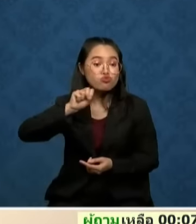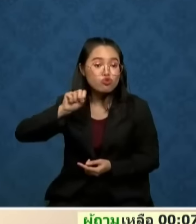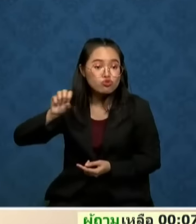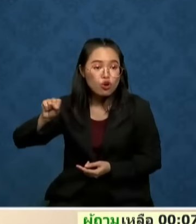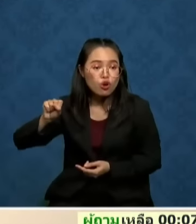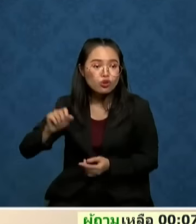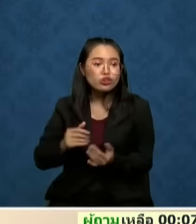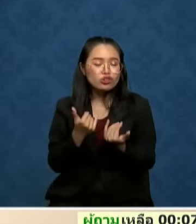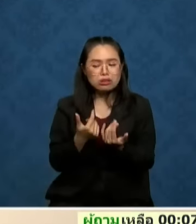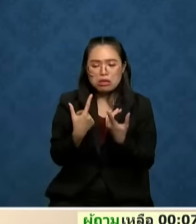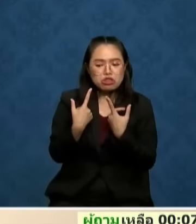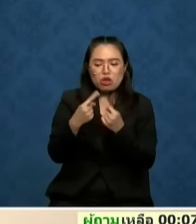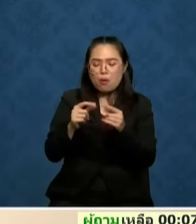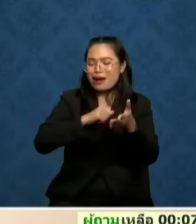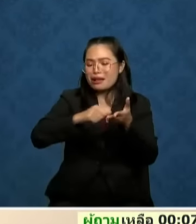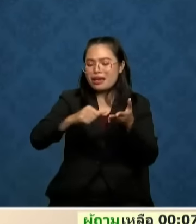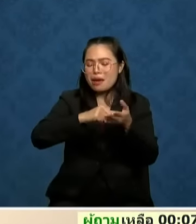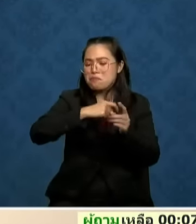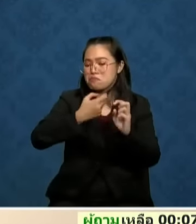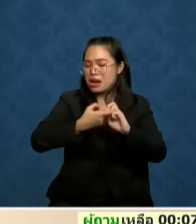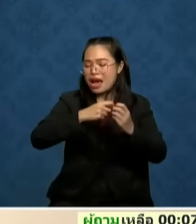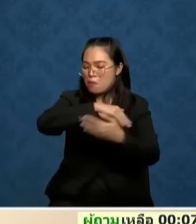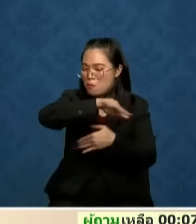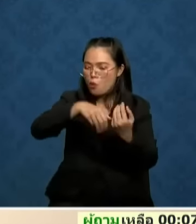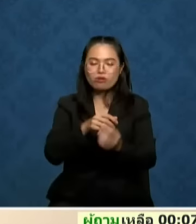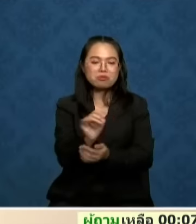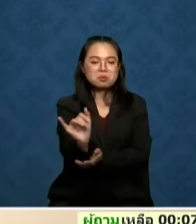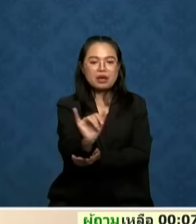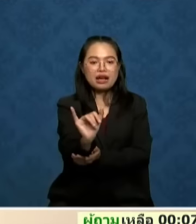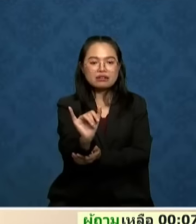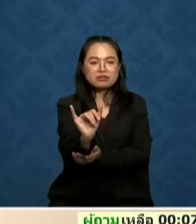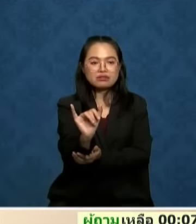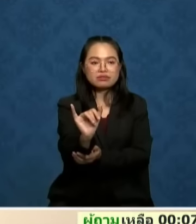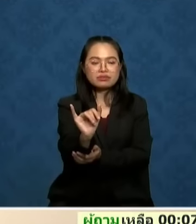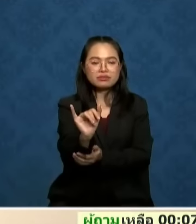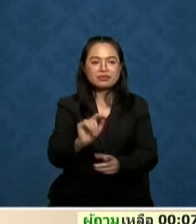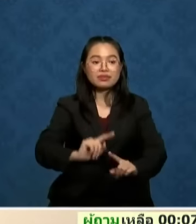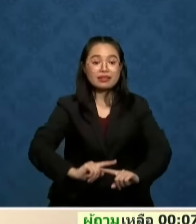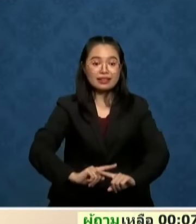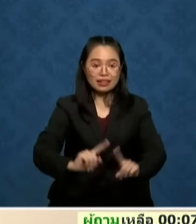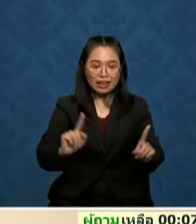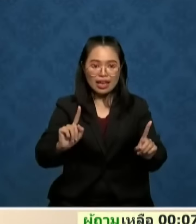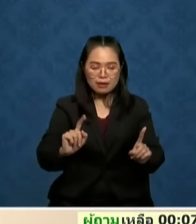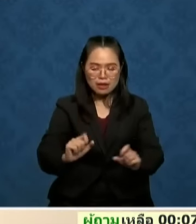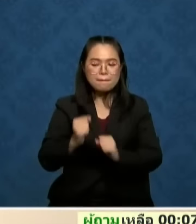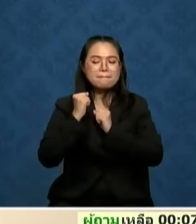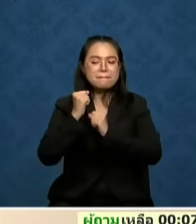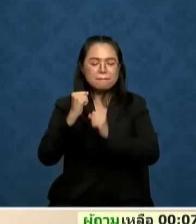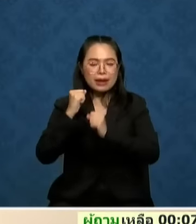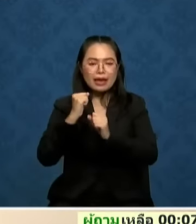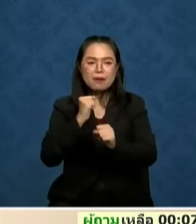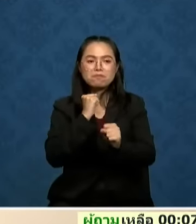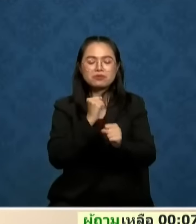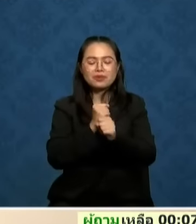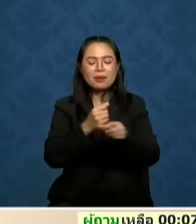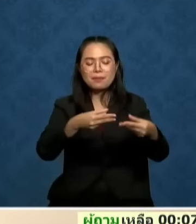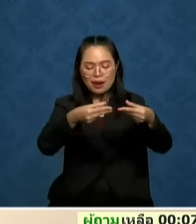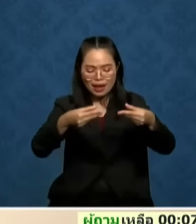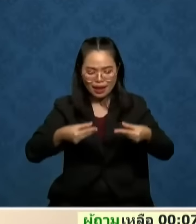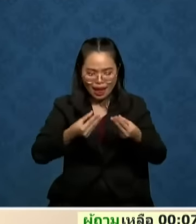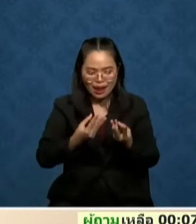ะยังไม่ได้ตอบโจทย์ทั้งหมดนะคะแต่เราจะ ทำรายละเอียดนะคะให้ได้มากที่สุด